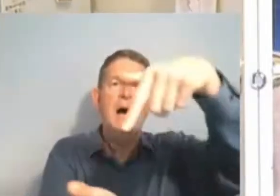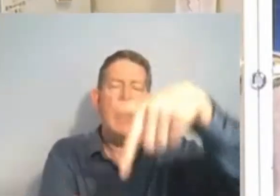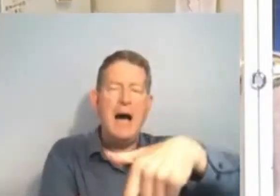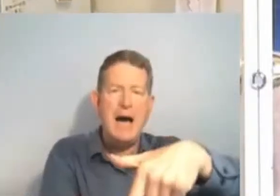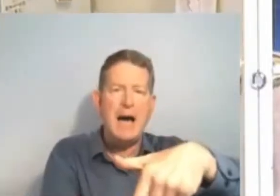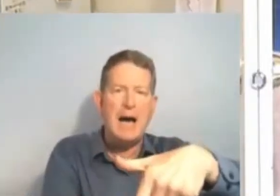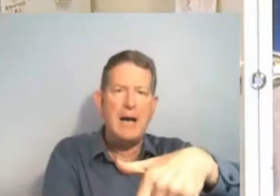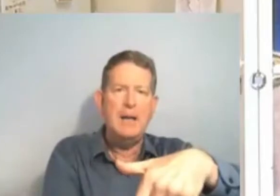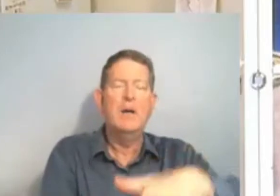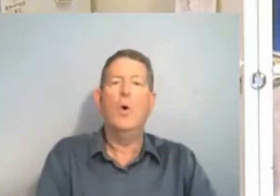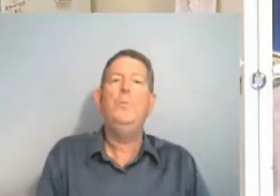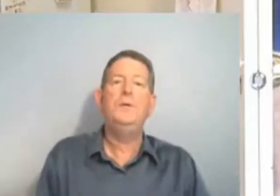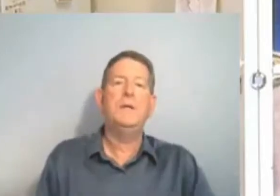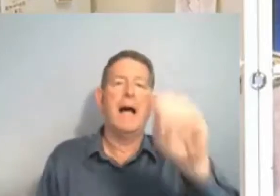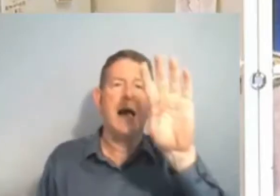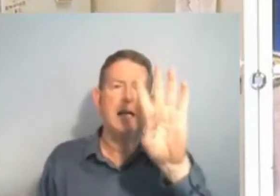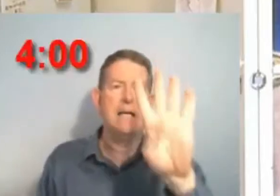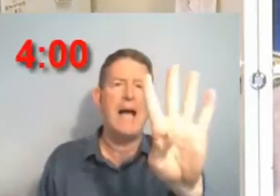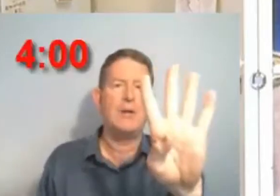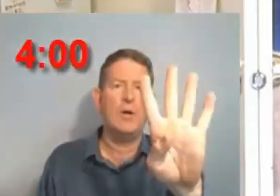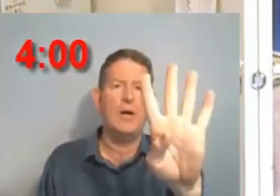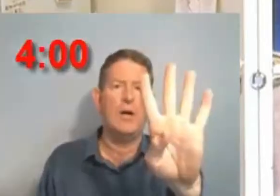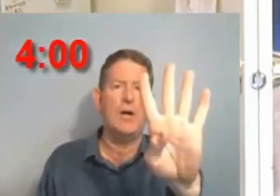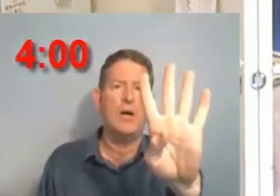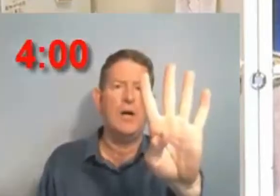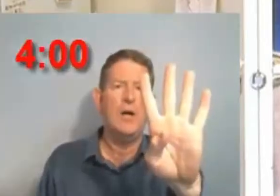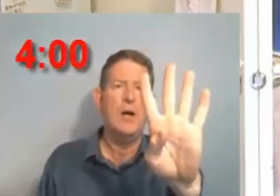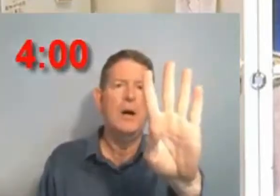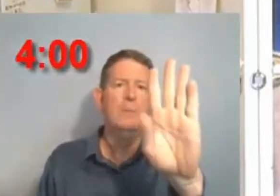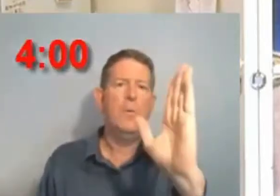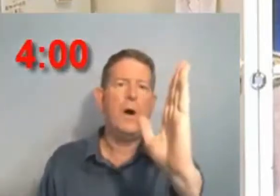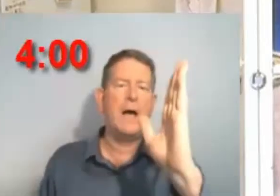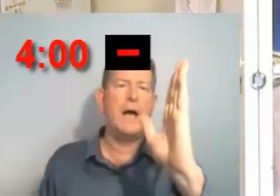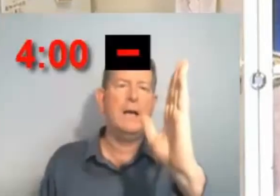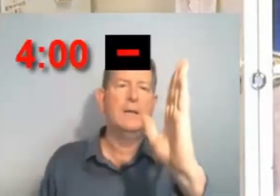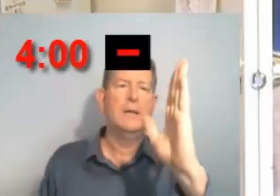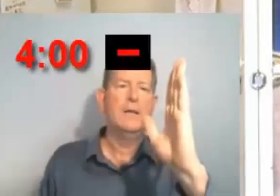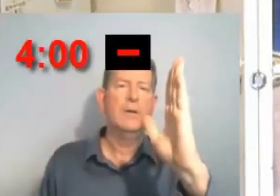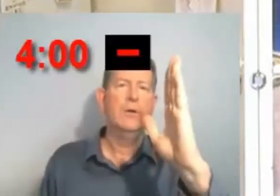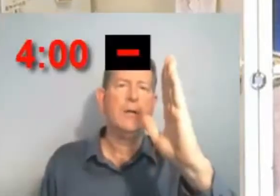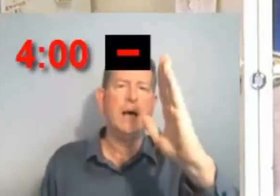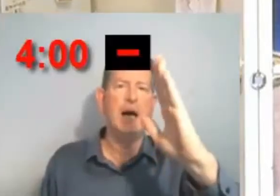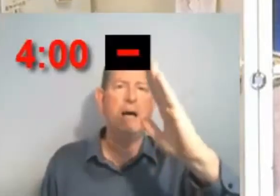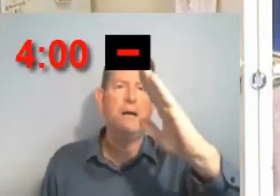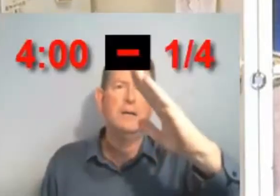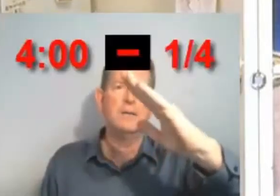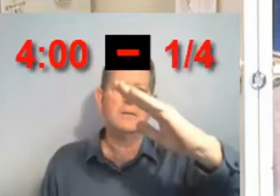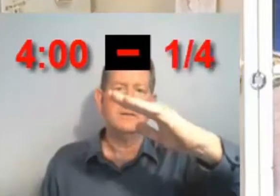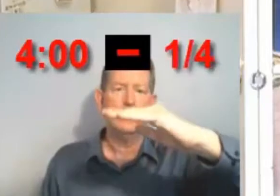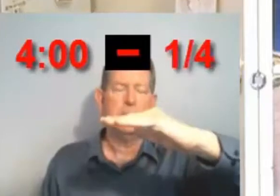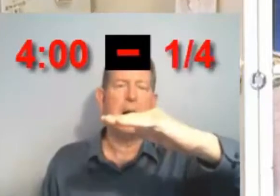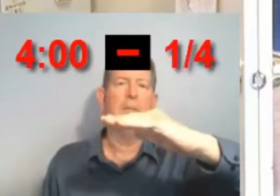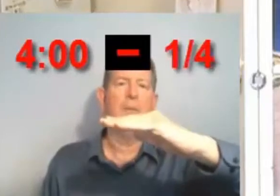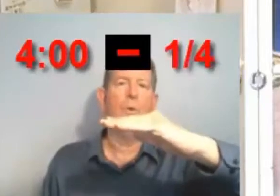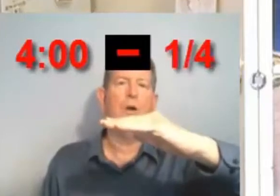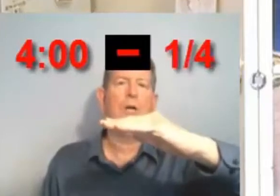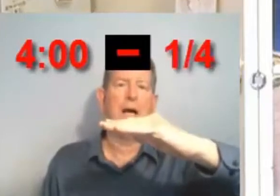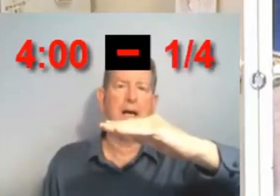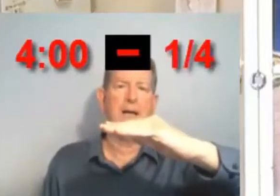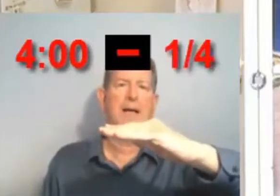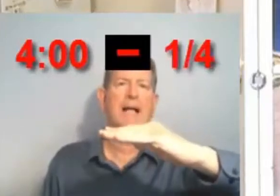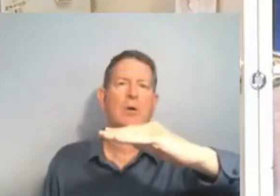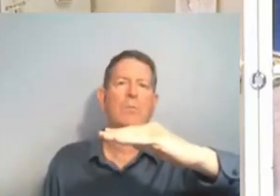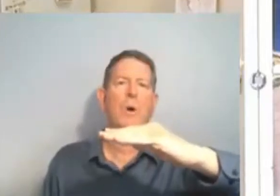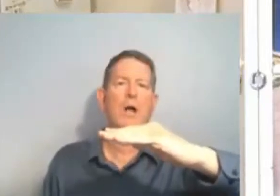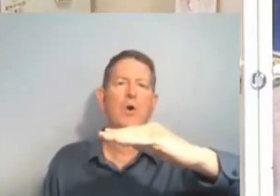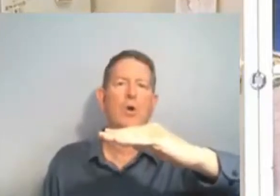maison on peut dire à 4h moins le quart, moins le